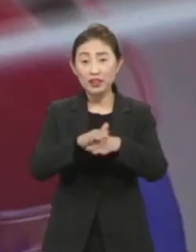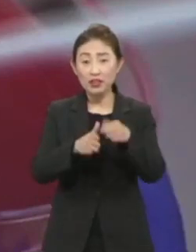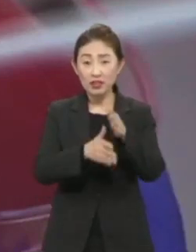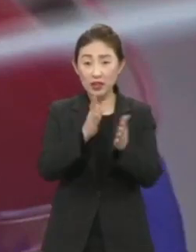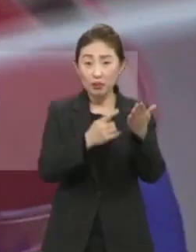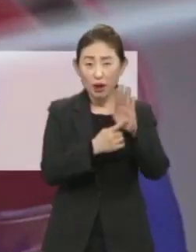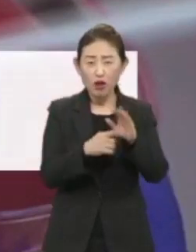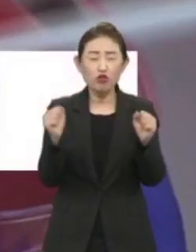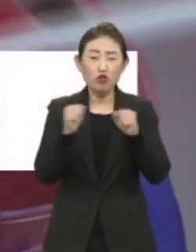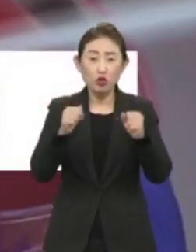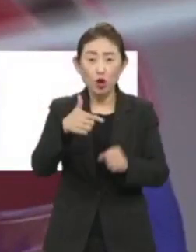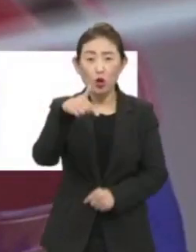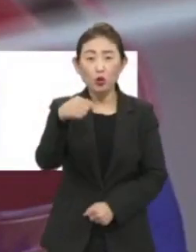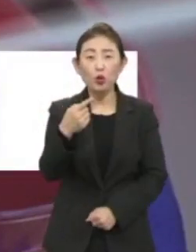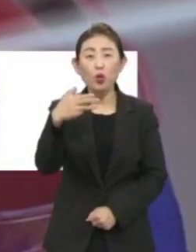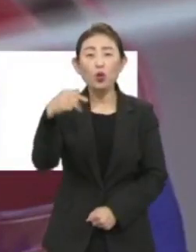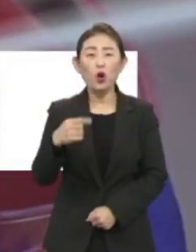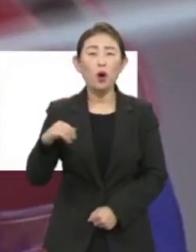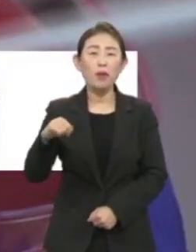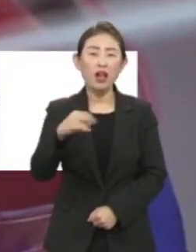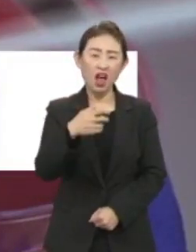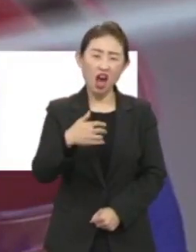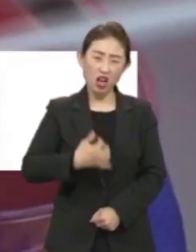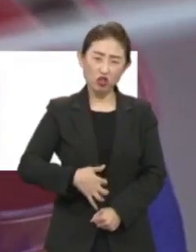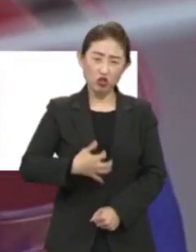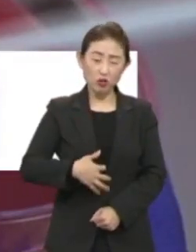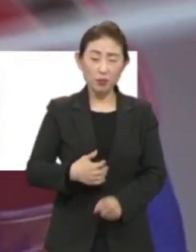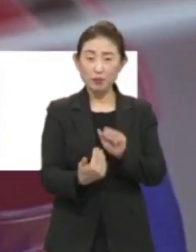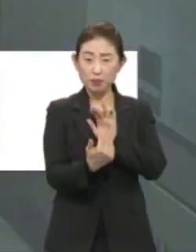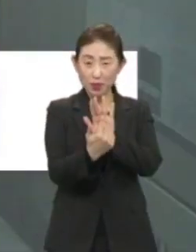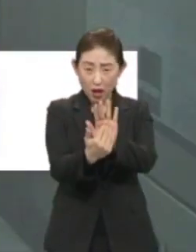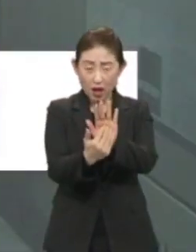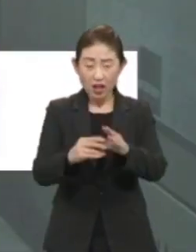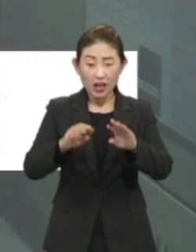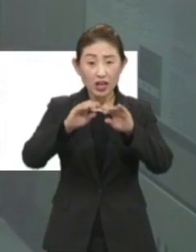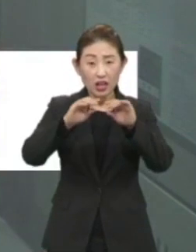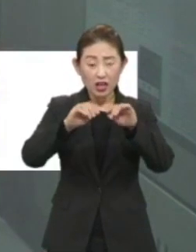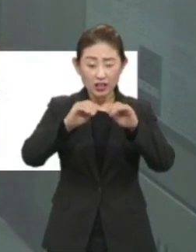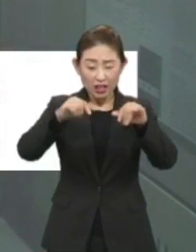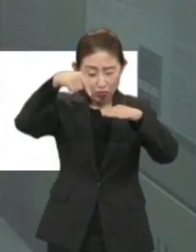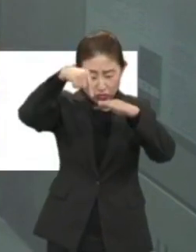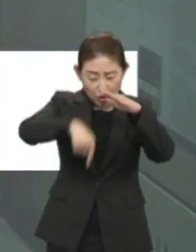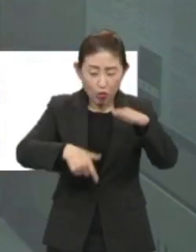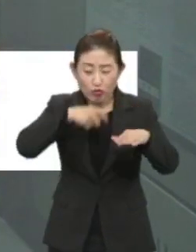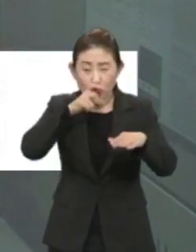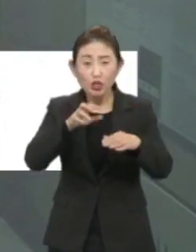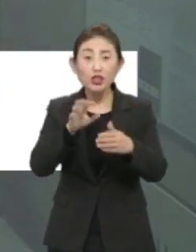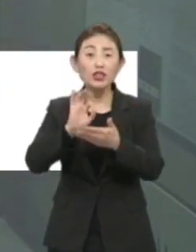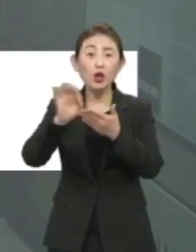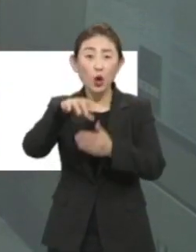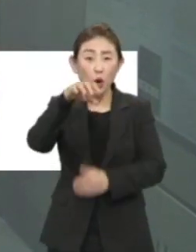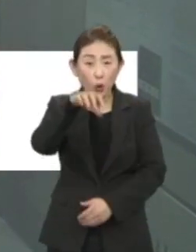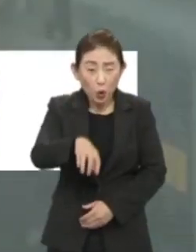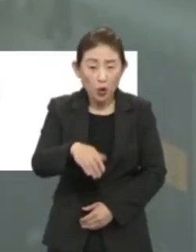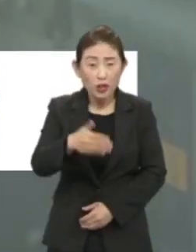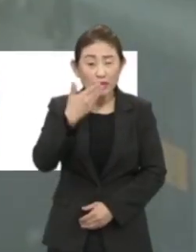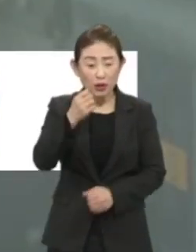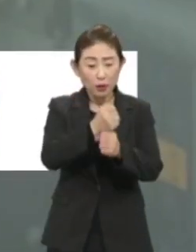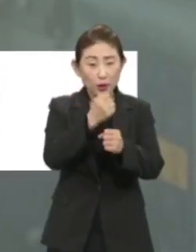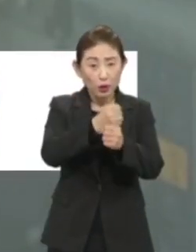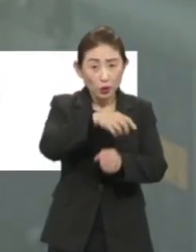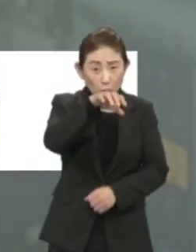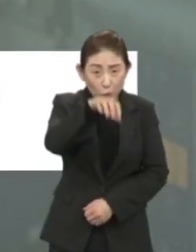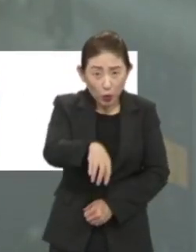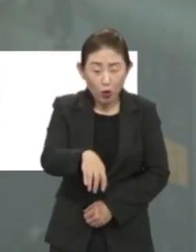대전시는 겨울철 노로바이러스 식중독 발생에 대비해 지하수를 이용하는 식품 제조업소 집단 급식소 휴계소 등에 대한